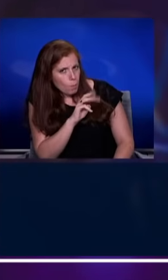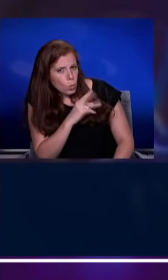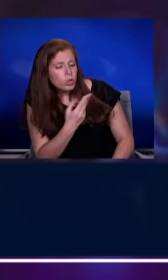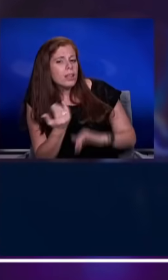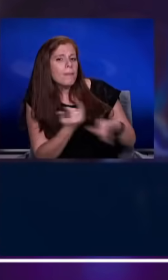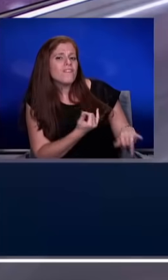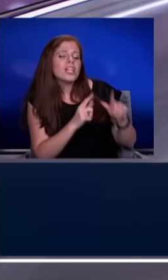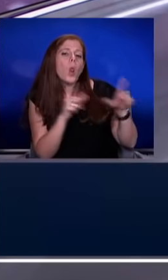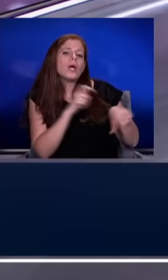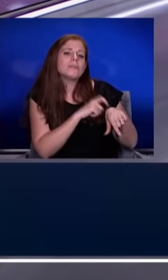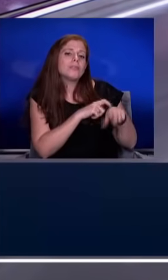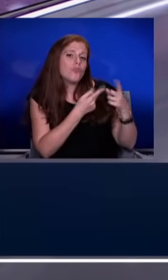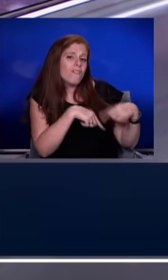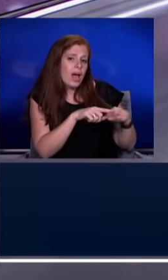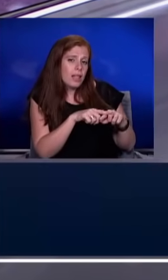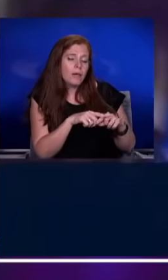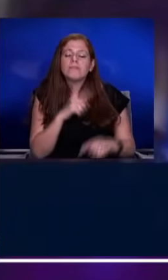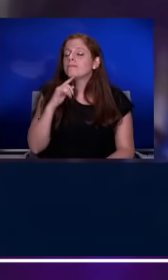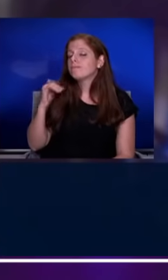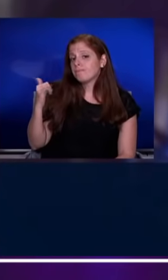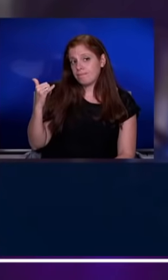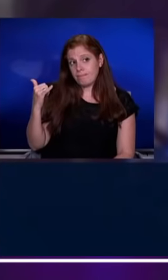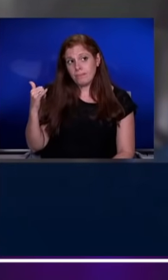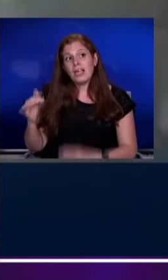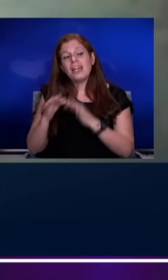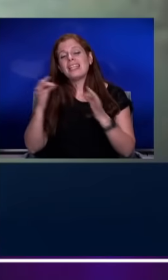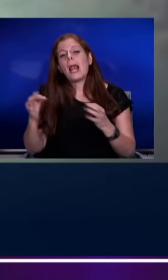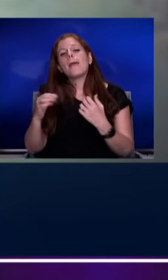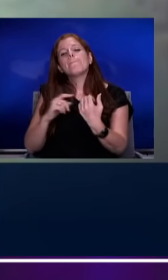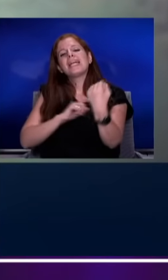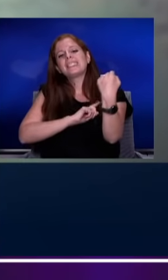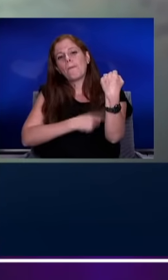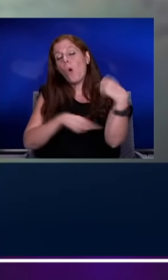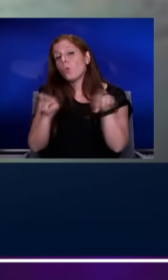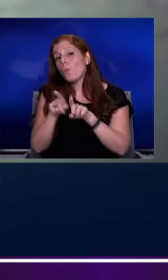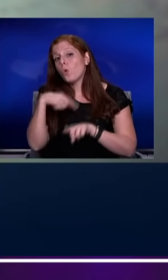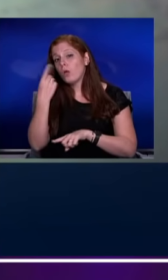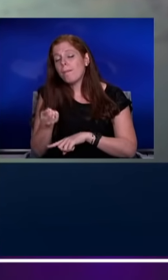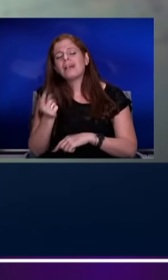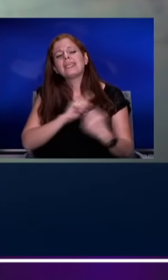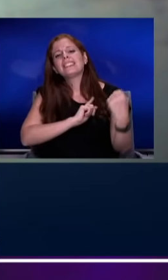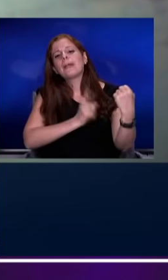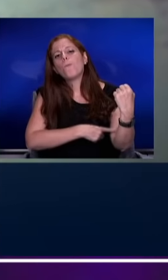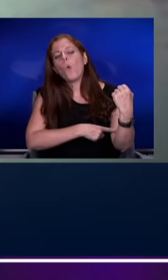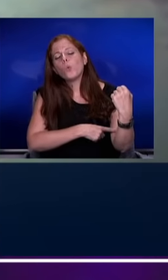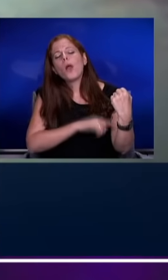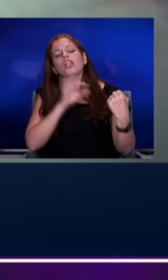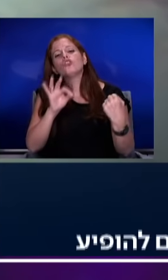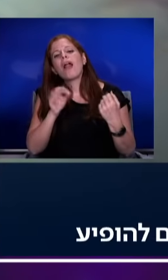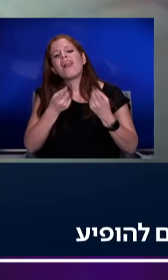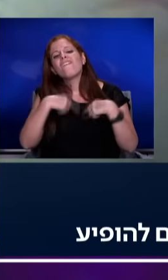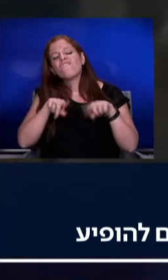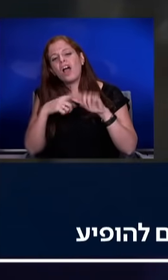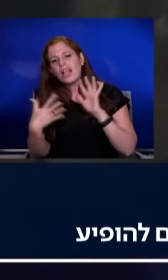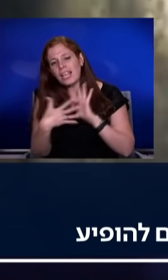הזמנים הצפוי של הוועדה הזו. כן, אז בעצם נתחיל מהסמכויות. כמו שאמרת, מדובר על סמכויות של ועדת חקירה ממשלתית. יש